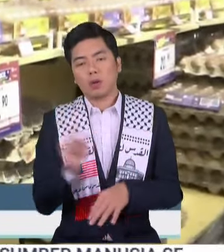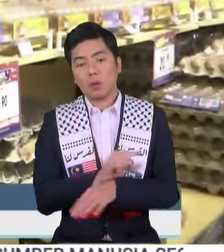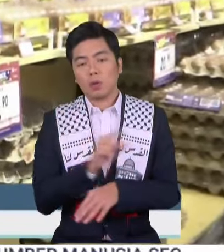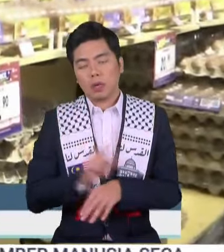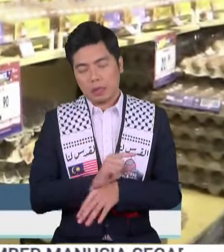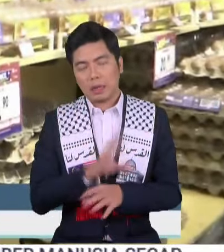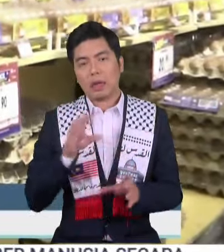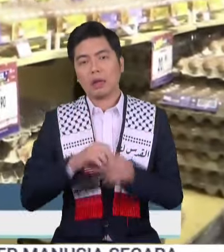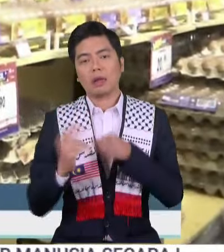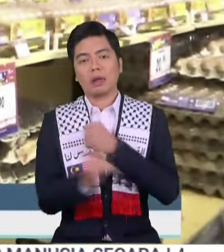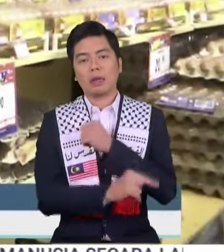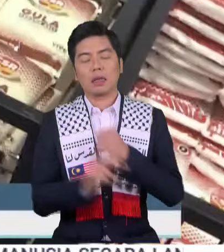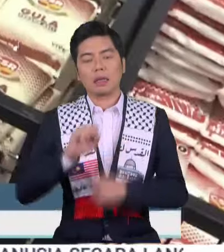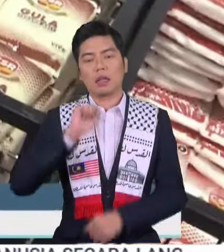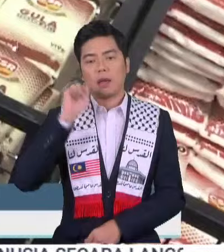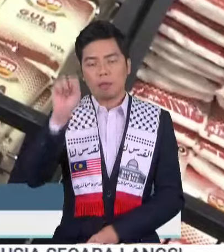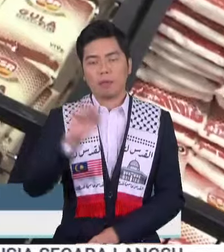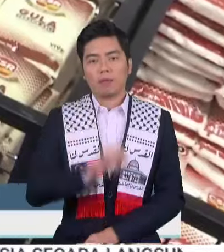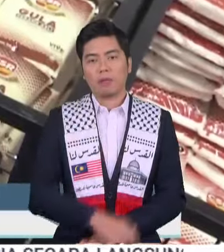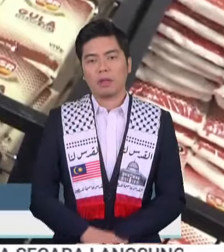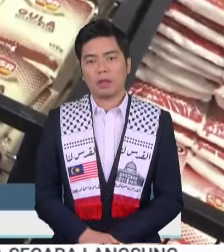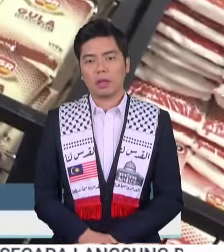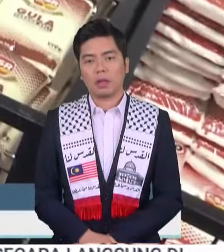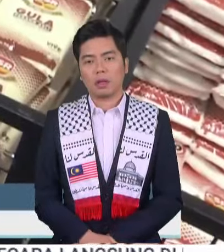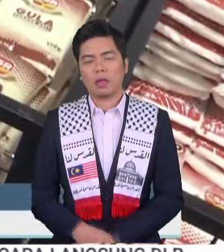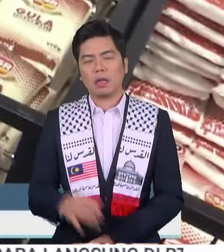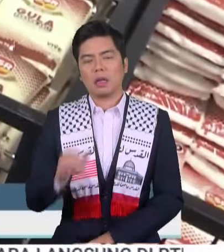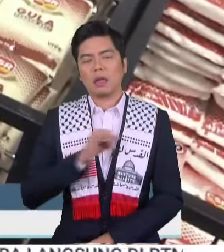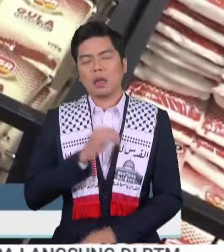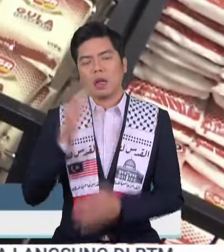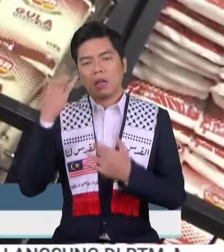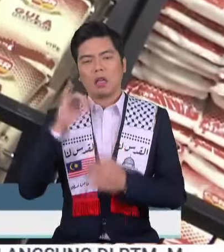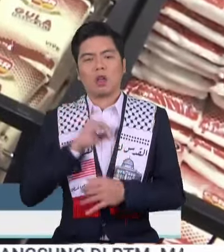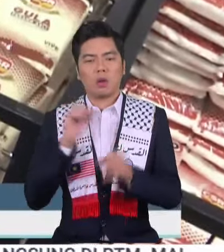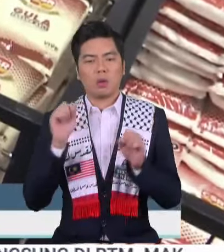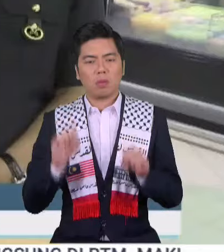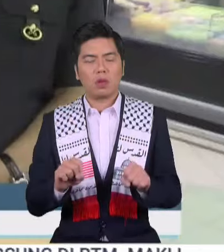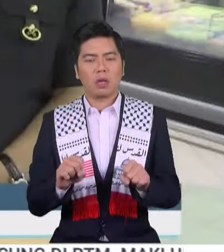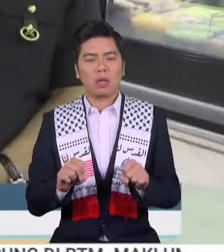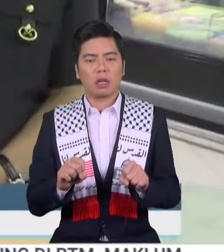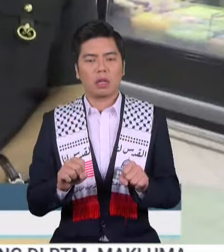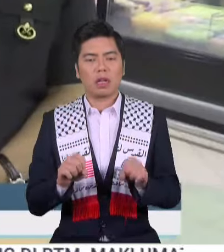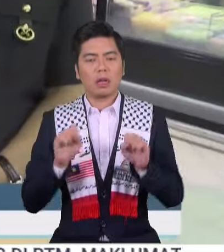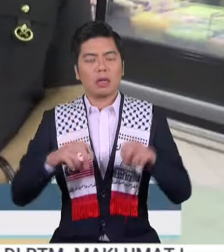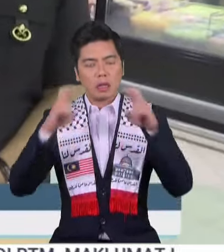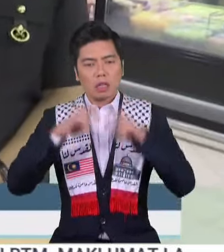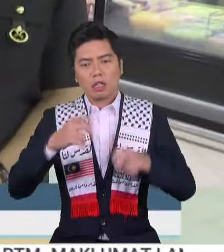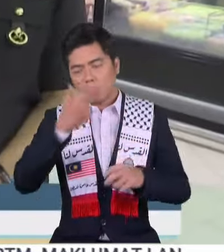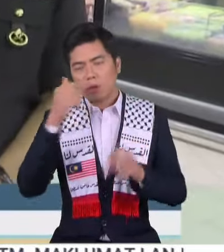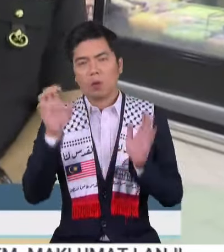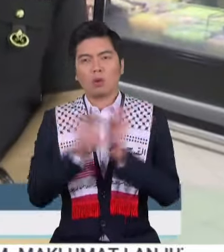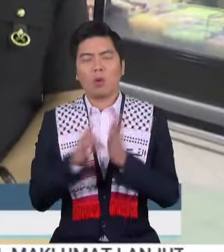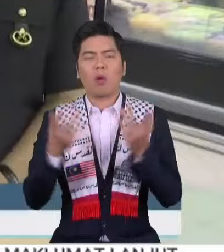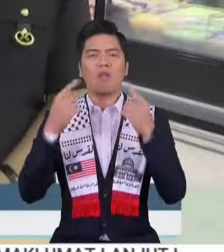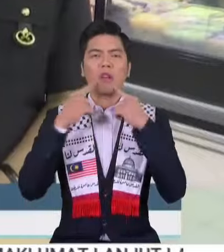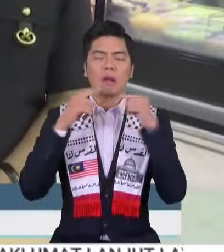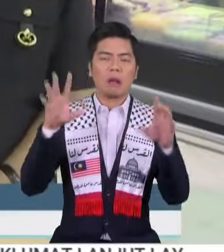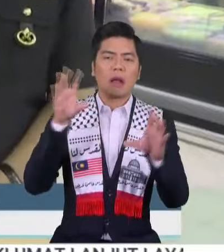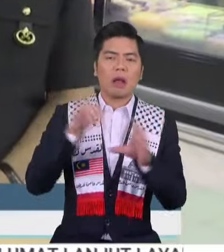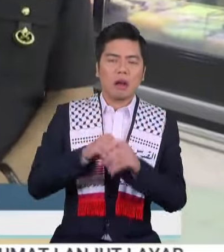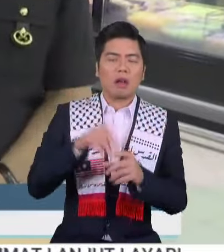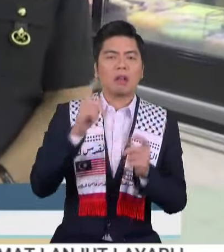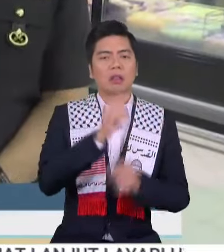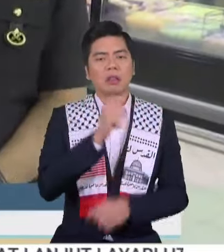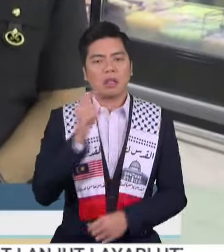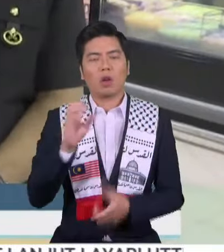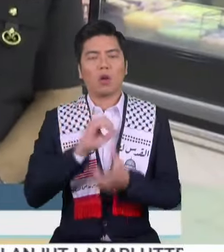negeri Sabah. Kami amat berharap bagi kami maklumat supaya kami boleh siasat. Sebab kalau kita kasih viral di FB kah, di TikTok kah, kita khawatir nanti bila